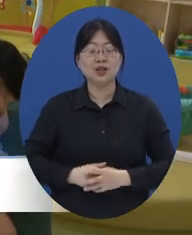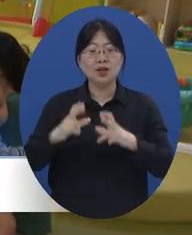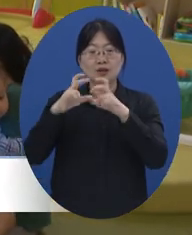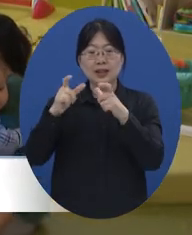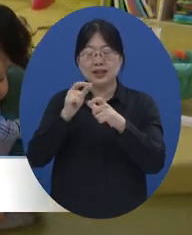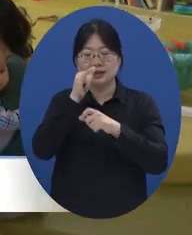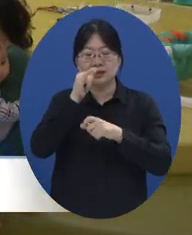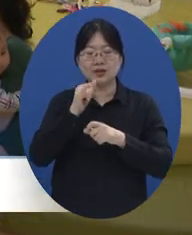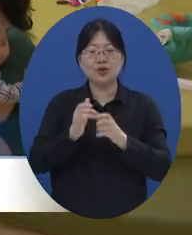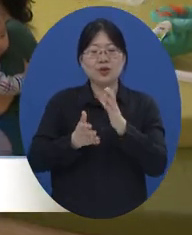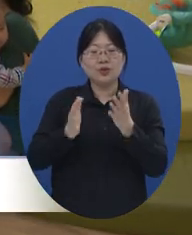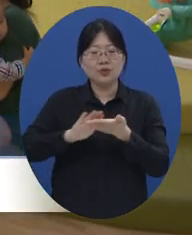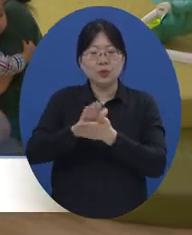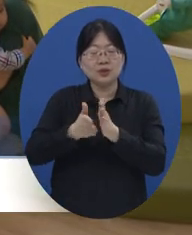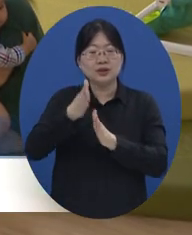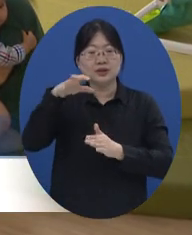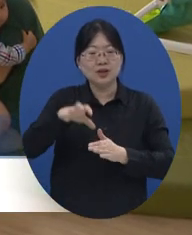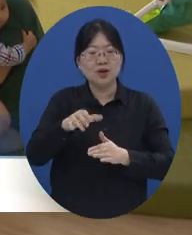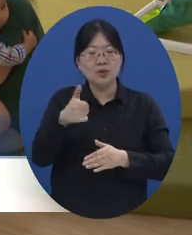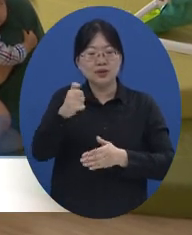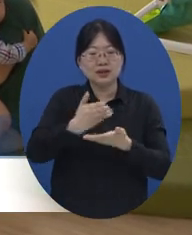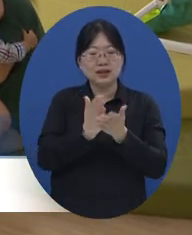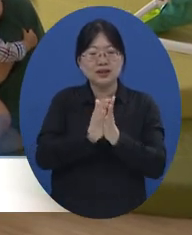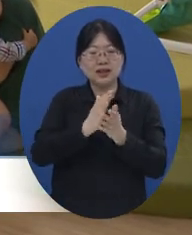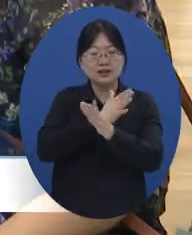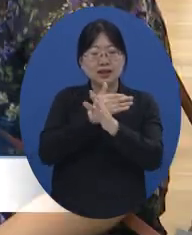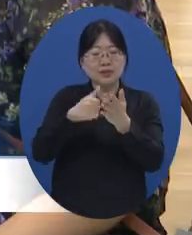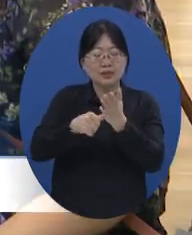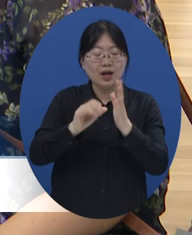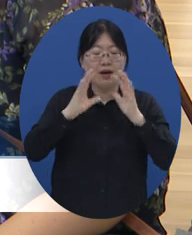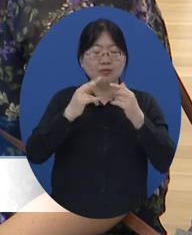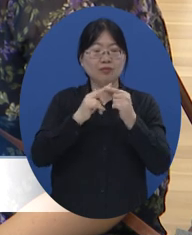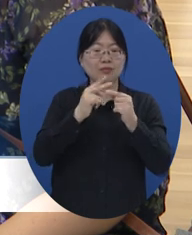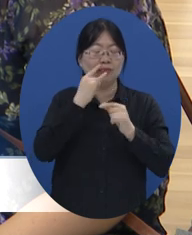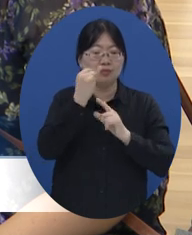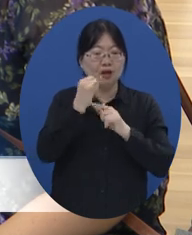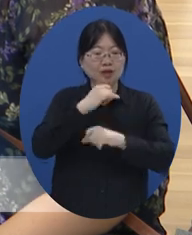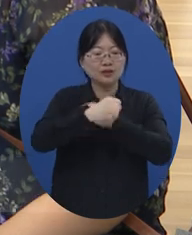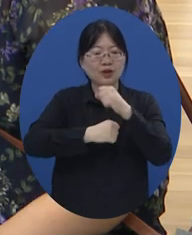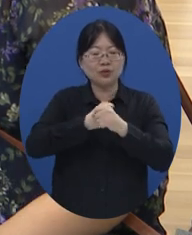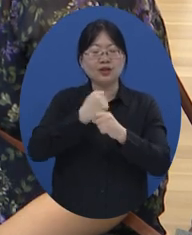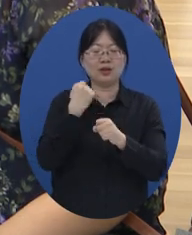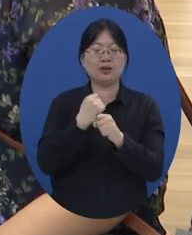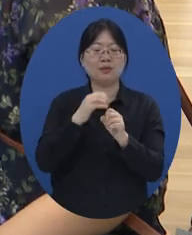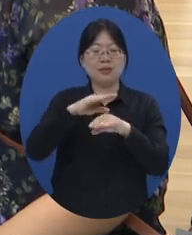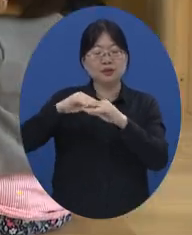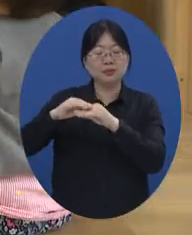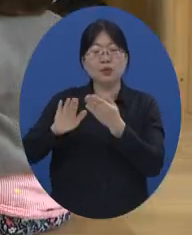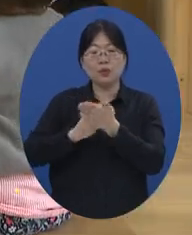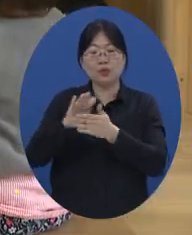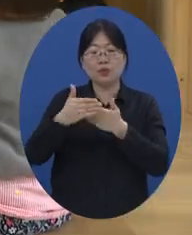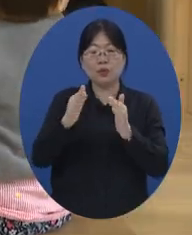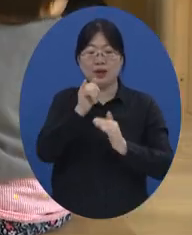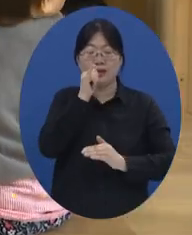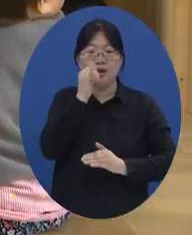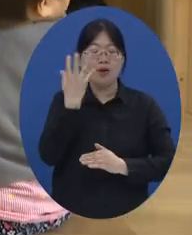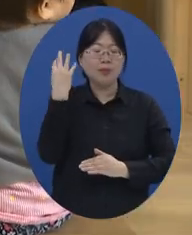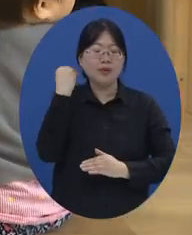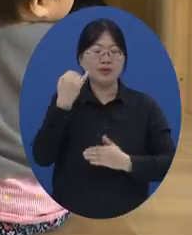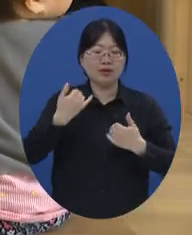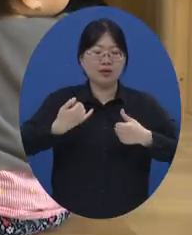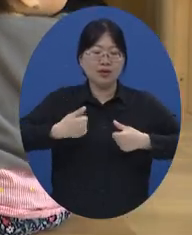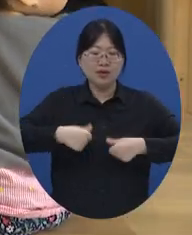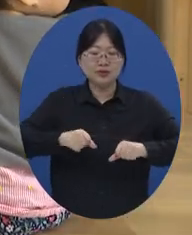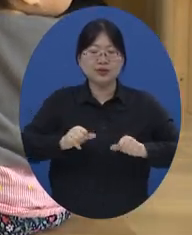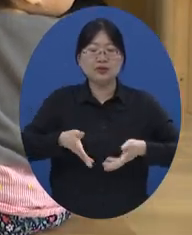성남에 있는 한 놀이시설. 50여 가지의 장난감을 아이와 엄마가 자유롭게 만지며 노는 공간입니다. 얼마 전 쌍둥이를